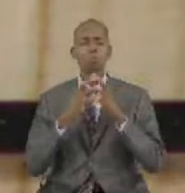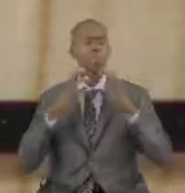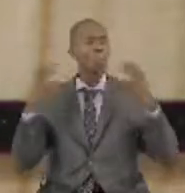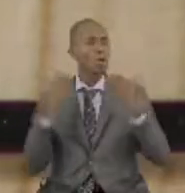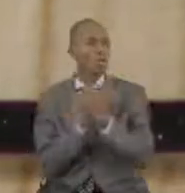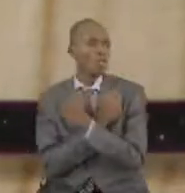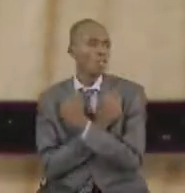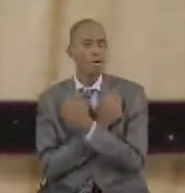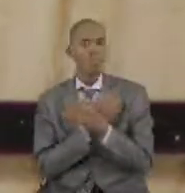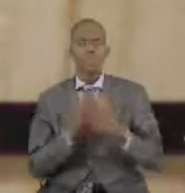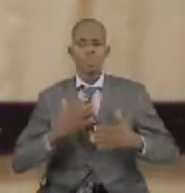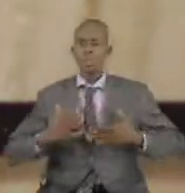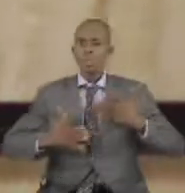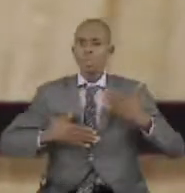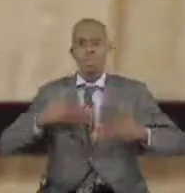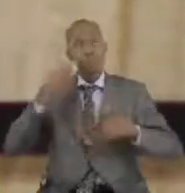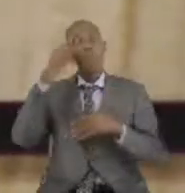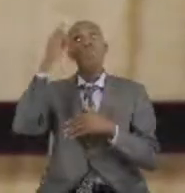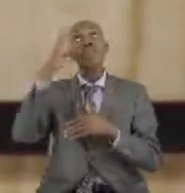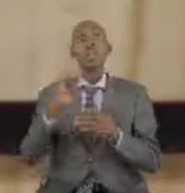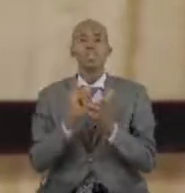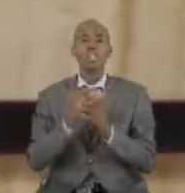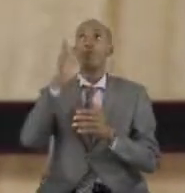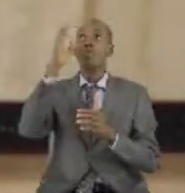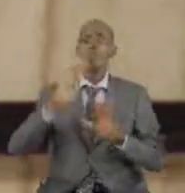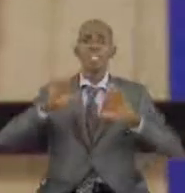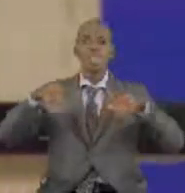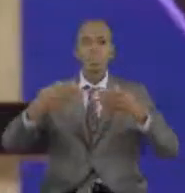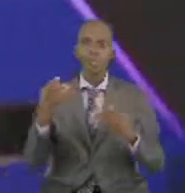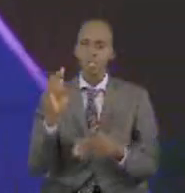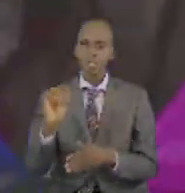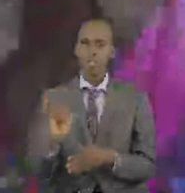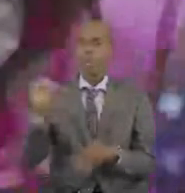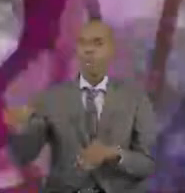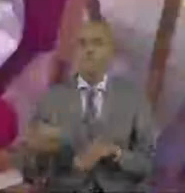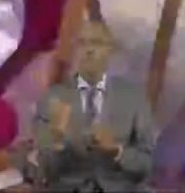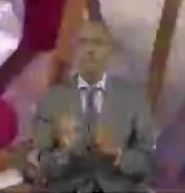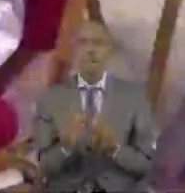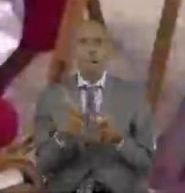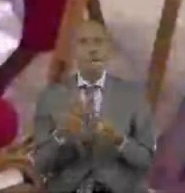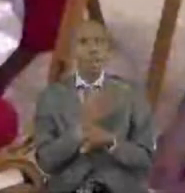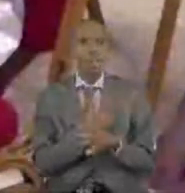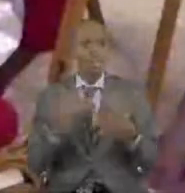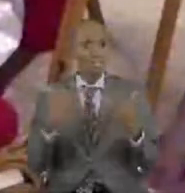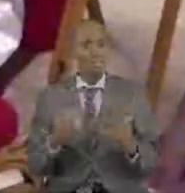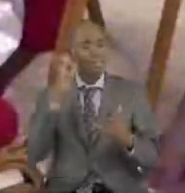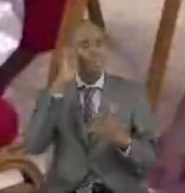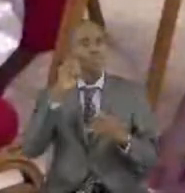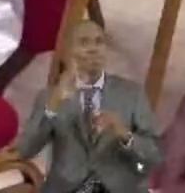d'excitation pour dieu que je lui avais donné une autre opportunité maintenant il